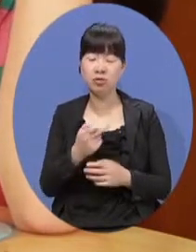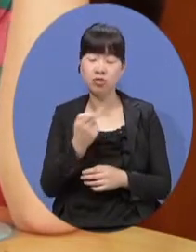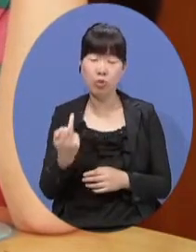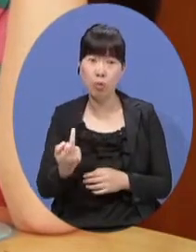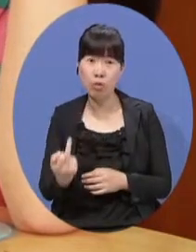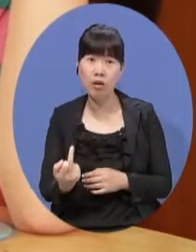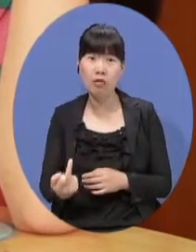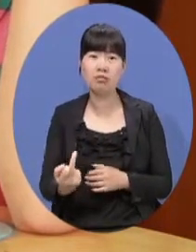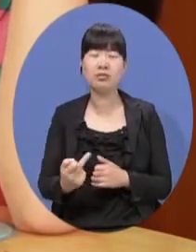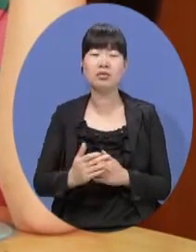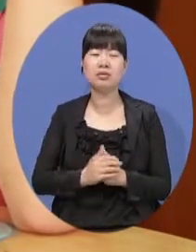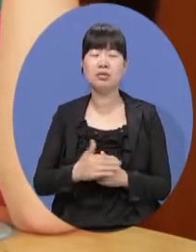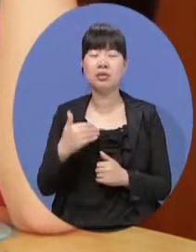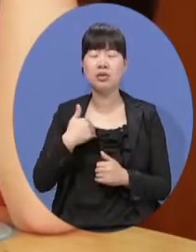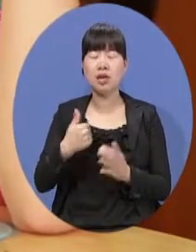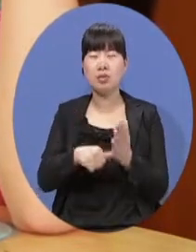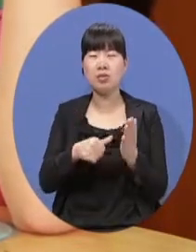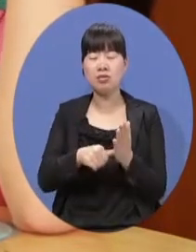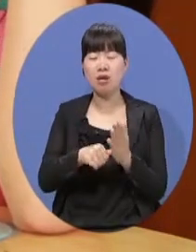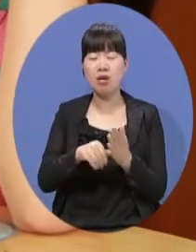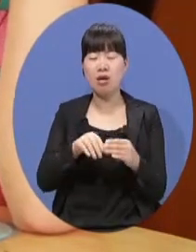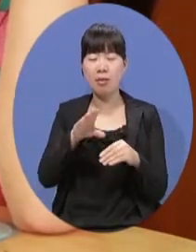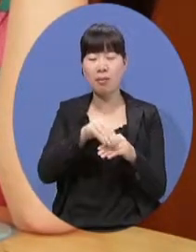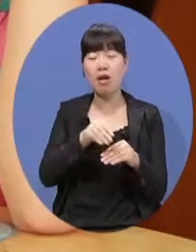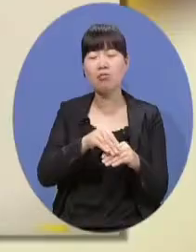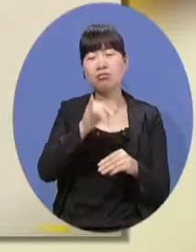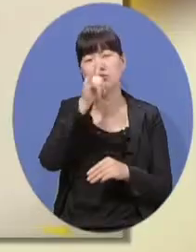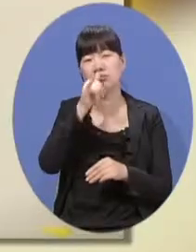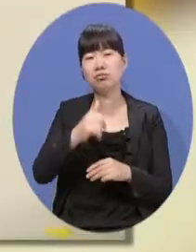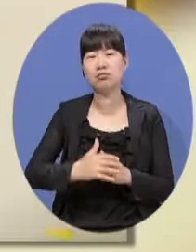동생이 내 물건을 만질 때